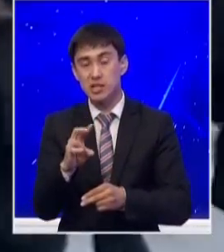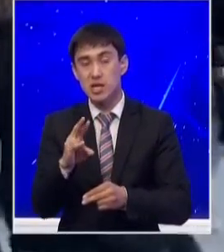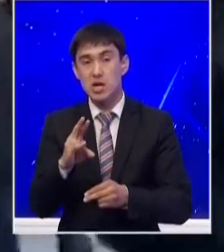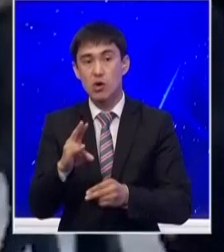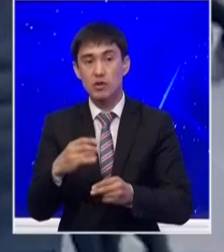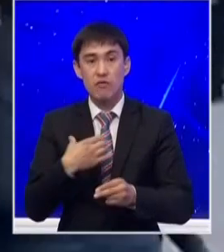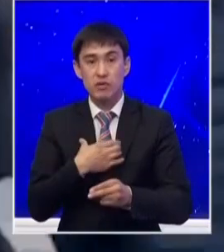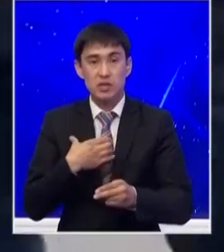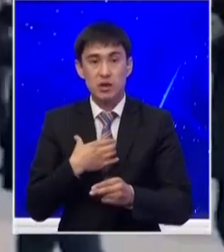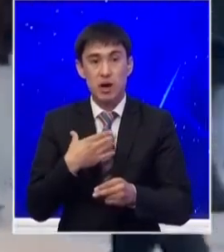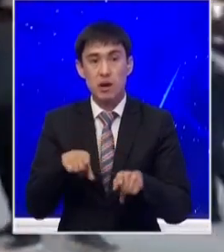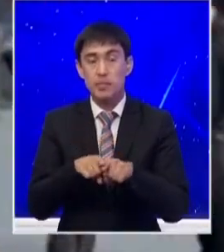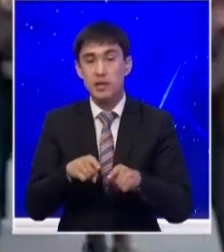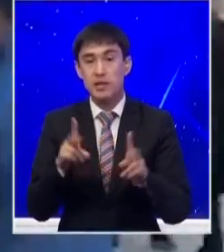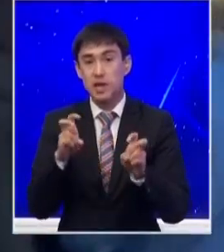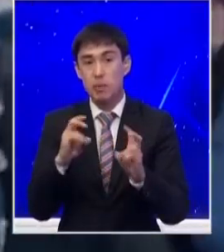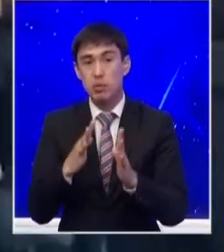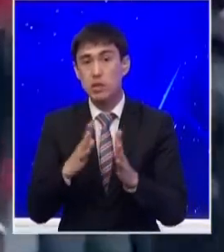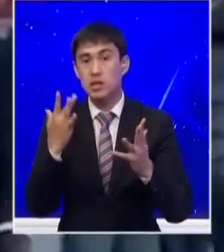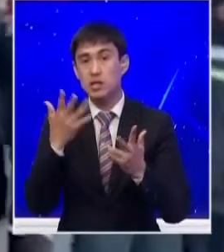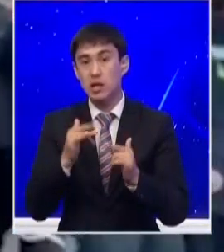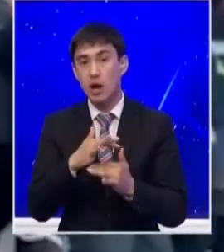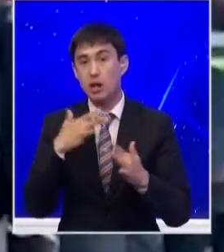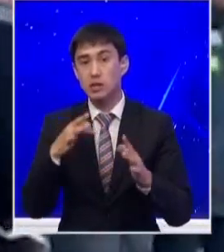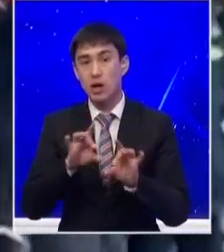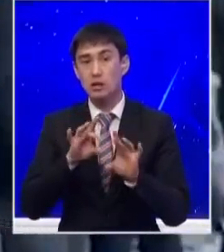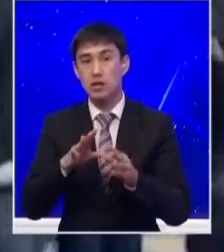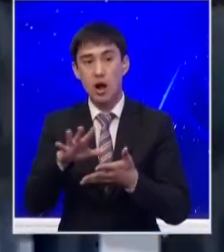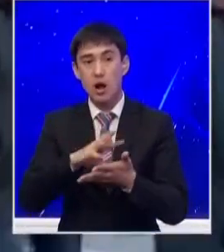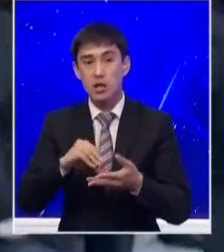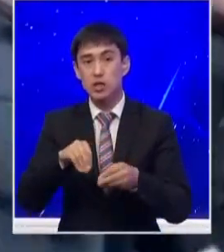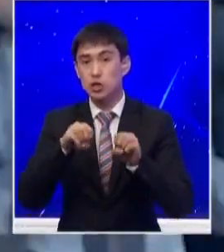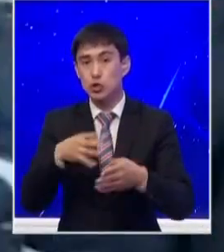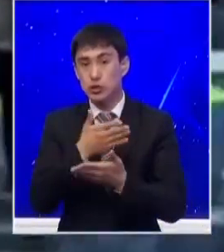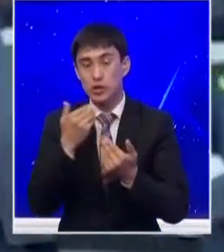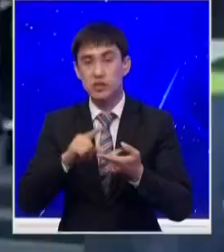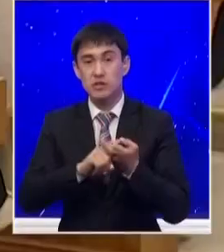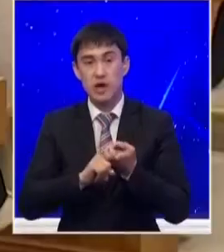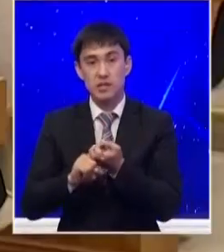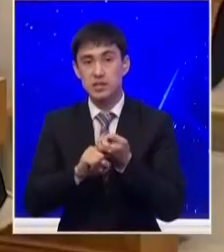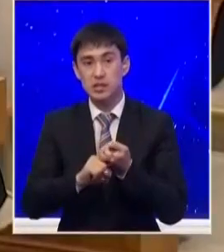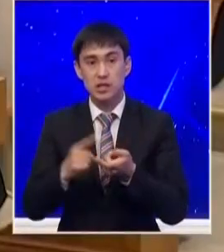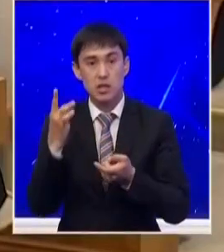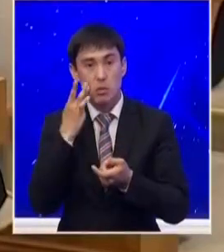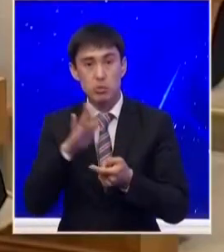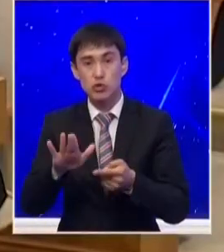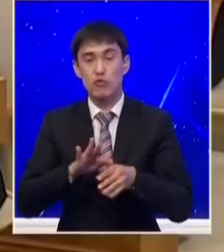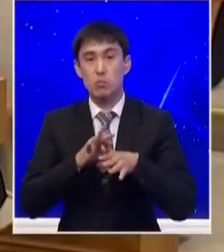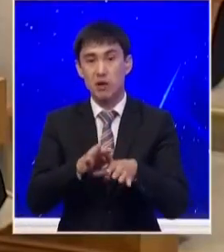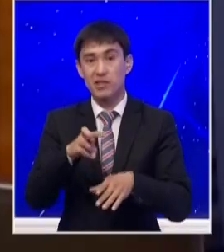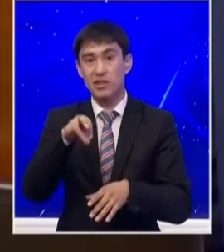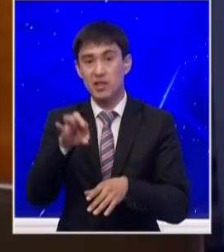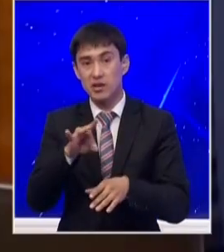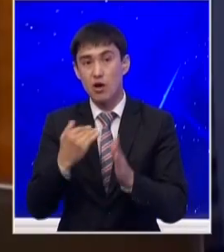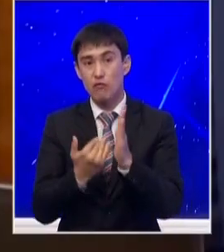животрепещущая тема поднималась неоднократно до сих пор остаются нерешенными вопросы связанные с недобросовестным проведением тендеров